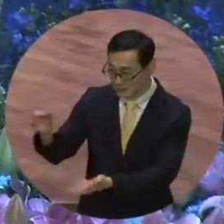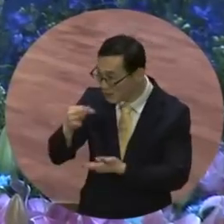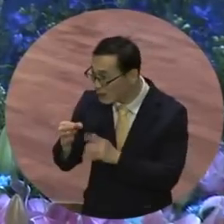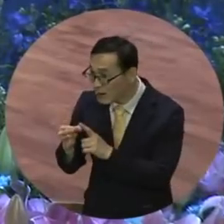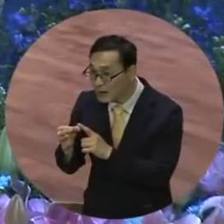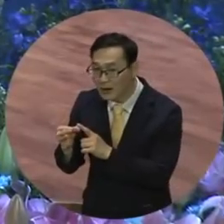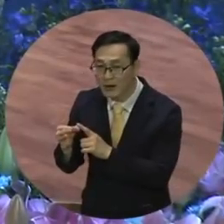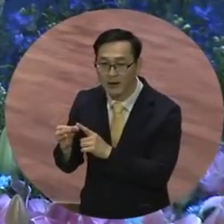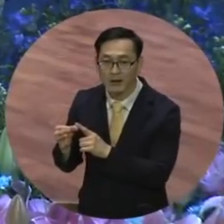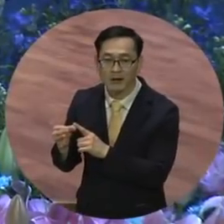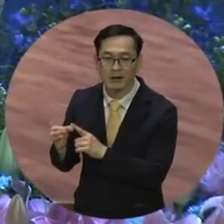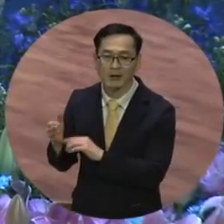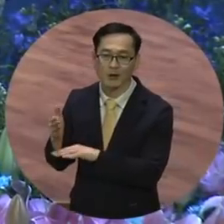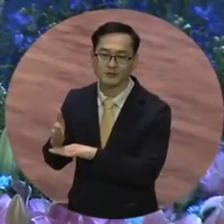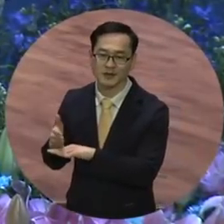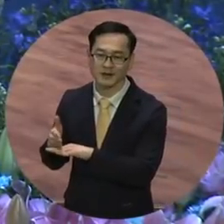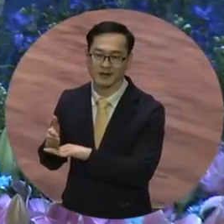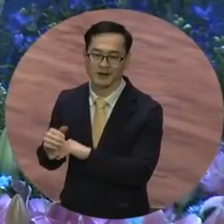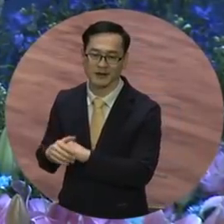은혜 받아요.